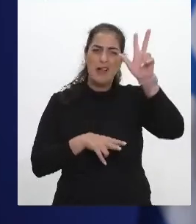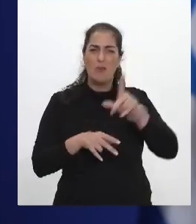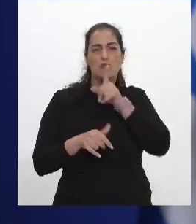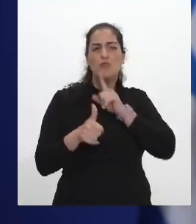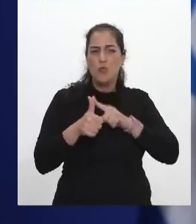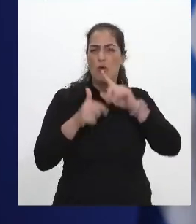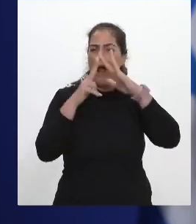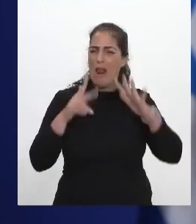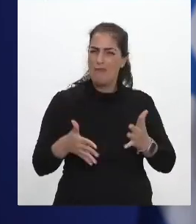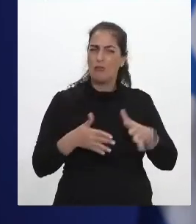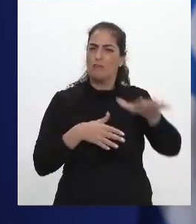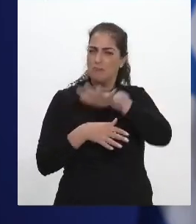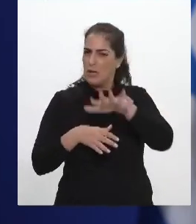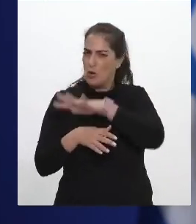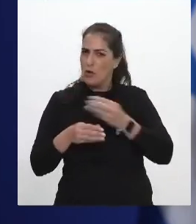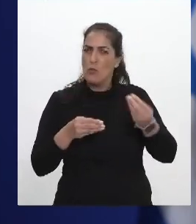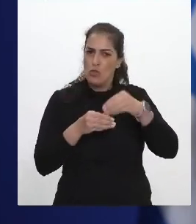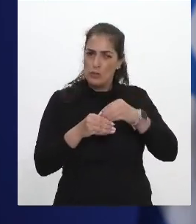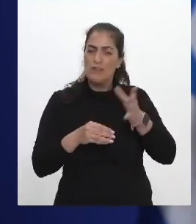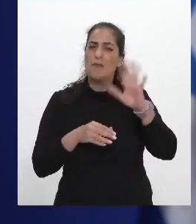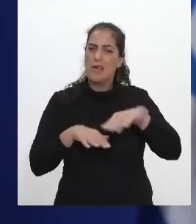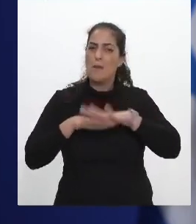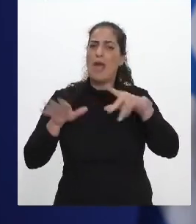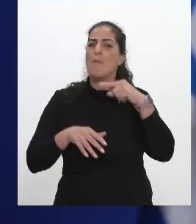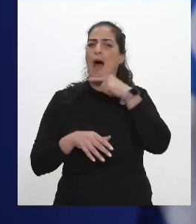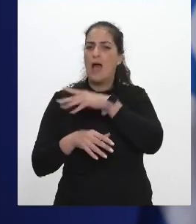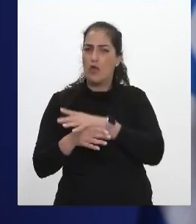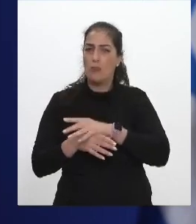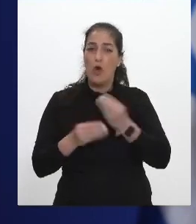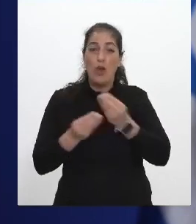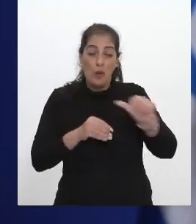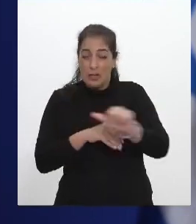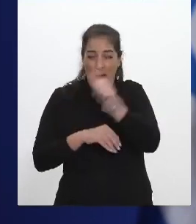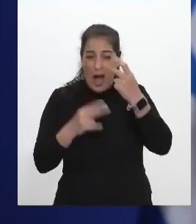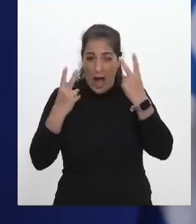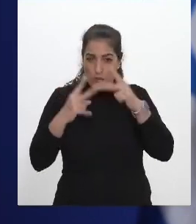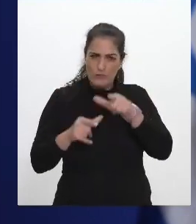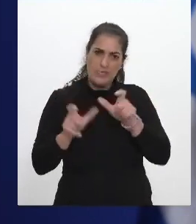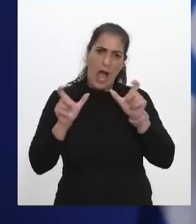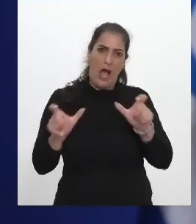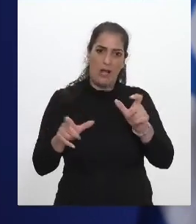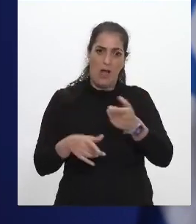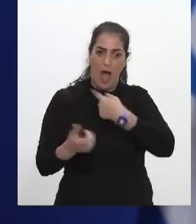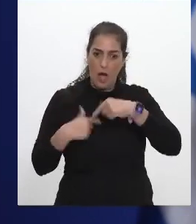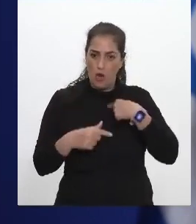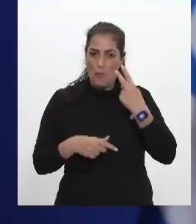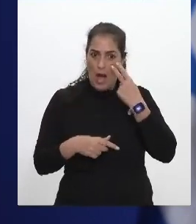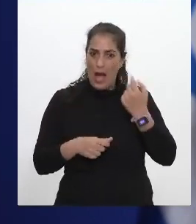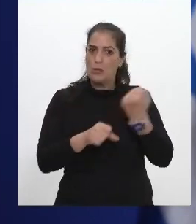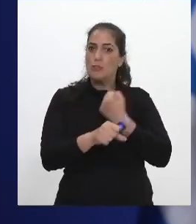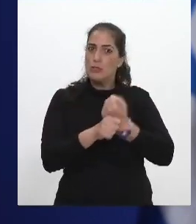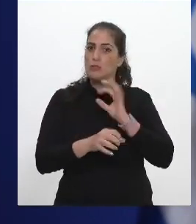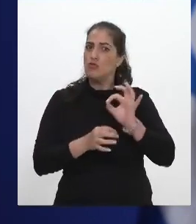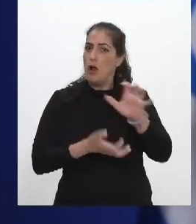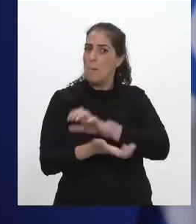מאזורים נוספים גם מאזור הים האדום קודם כל הדבר החשוב ביותר זה הגנה ראינו היום ביצועים של מערכת ההגנה